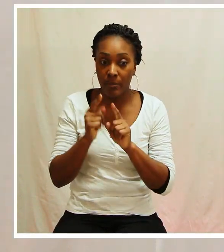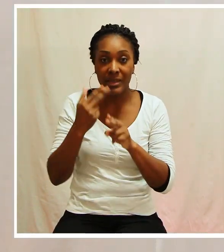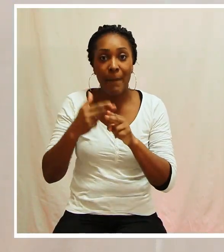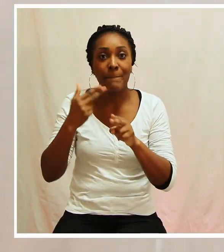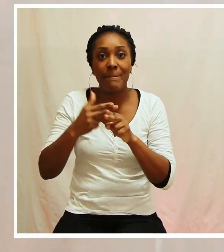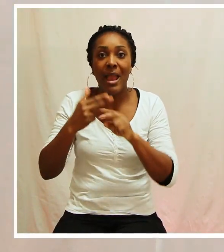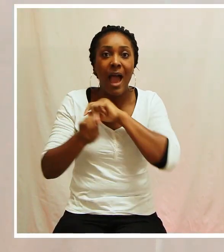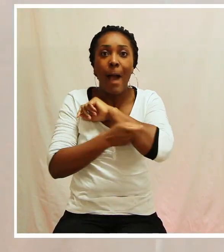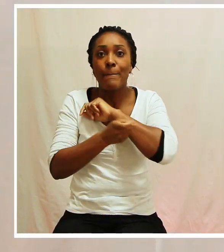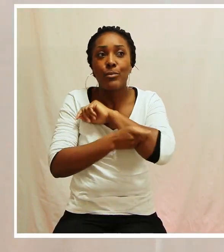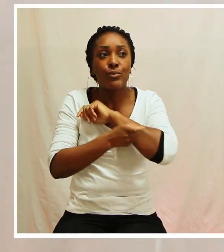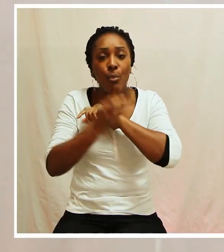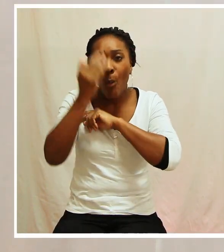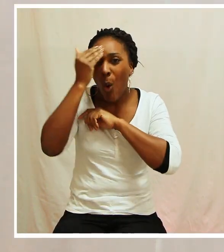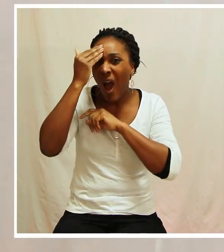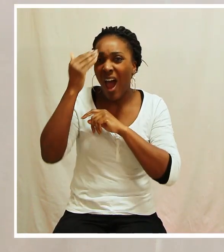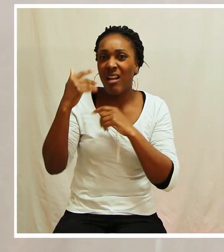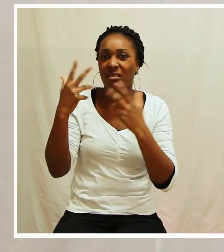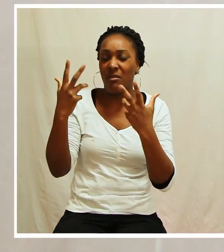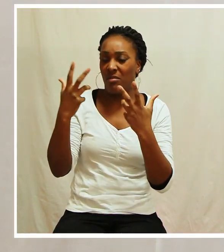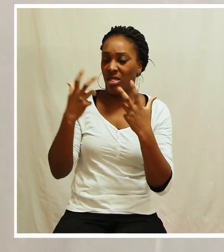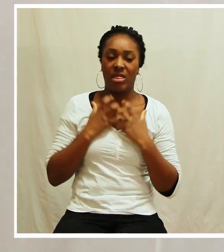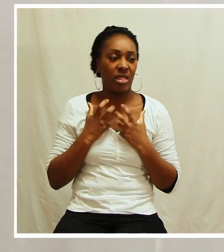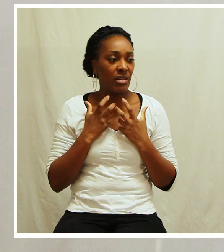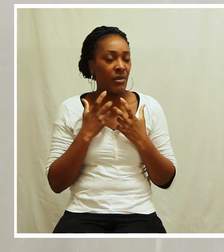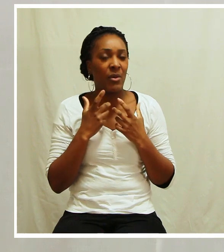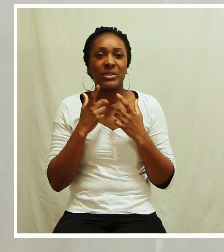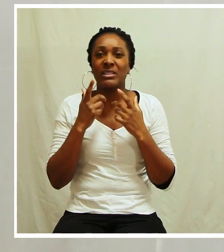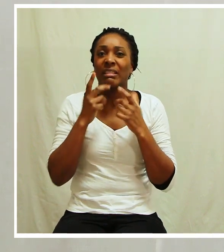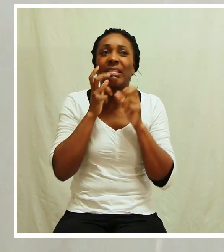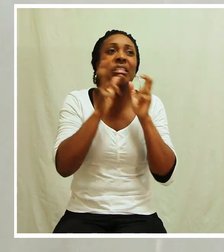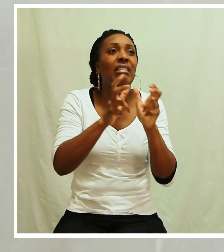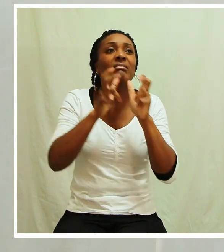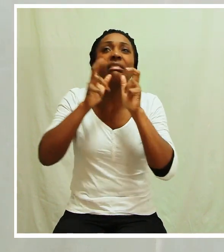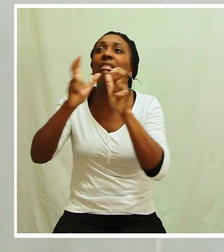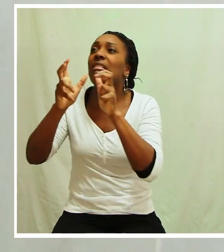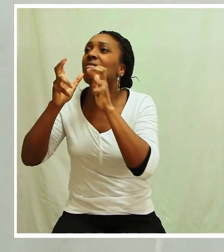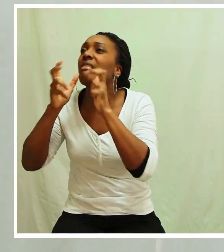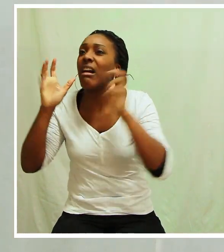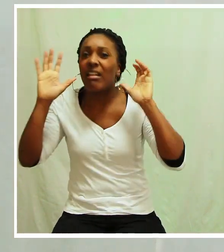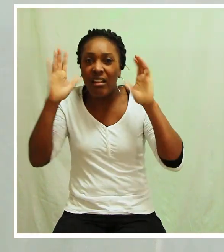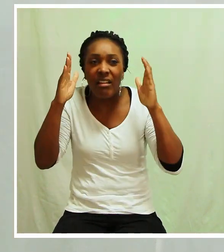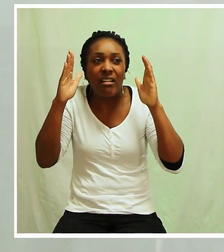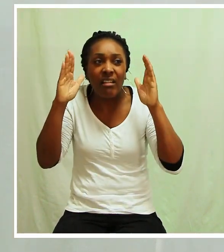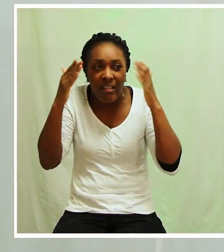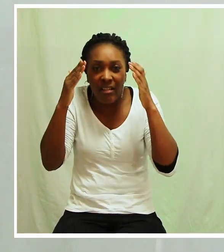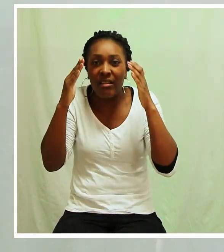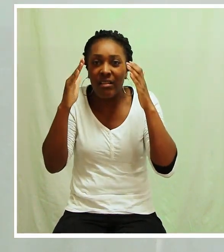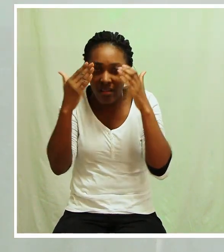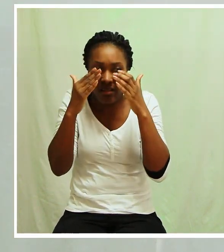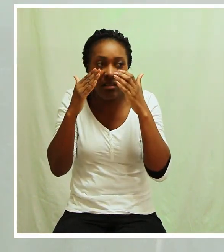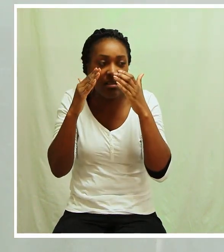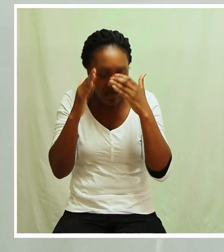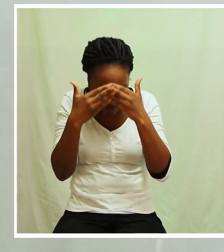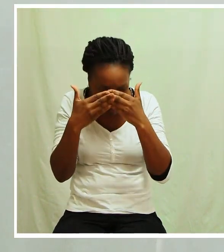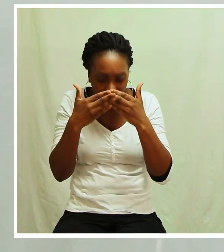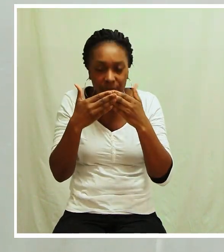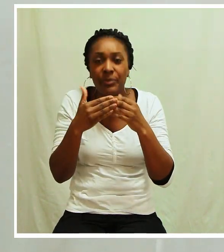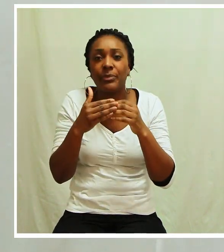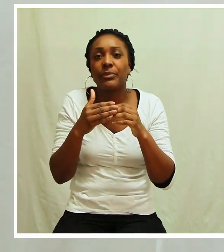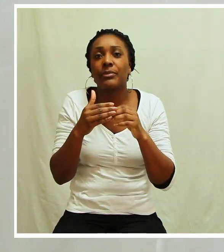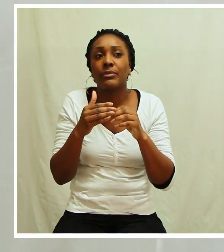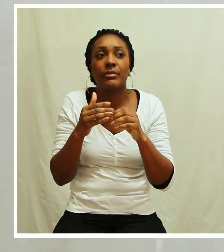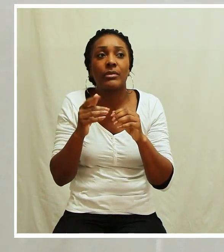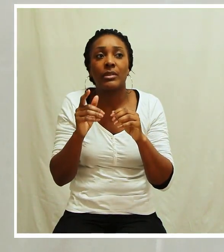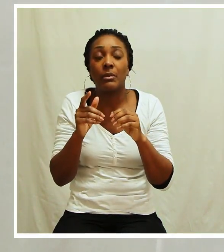ou il va détester son entourage, il va y avoir une influence sur lui et puis il va se replier et puis peut-être, eh bien, il va prendre justement cette direction-là